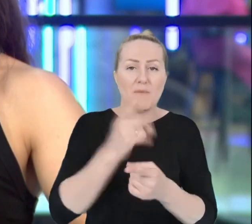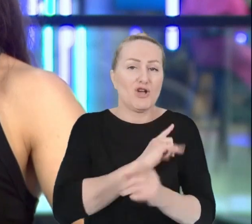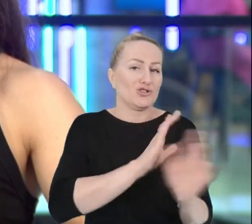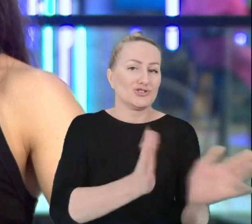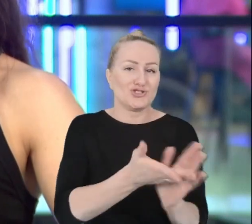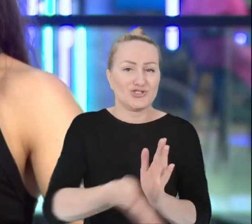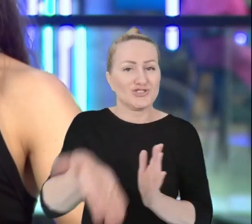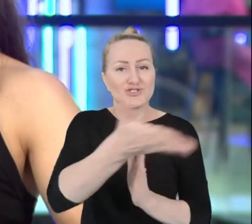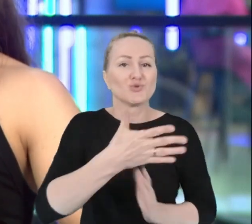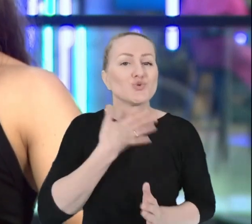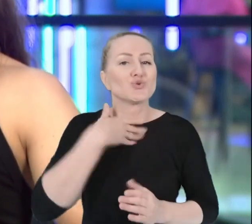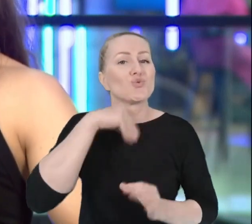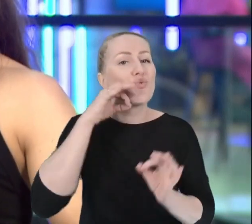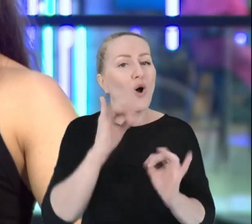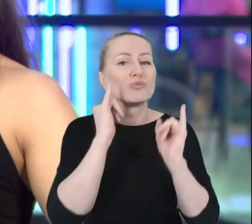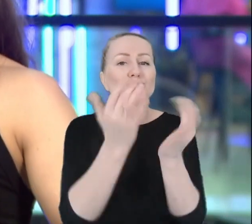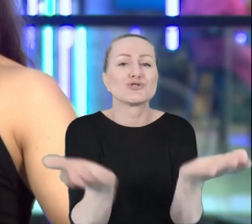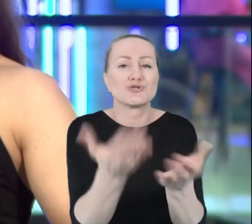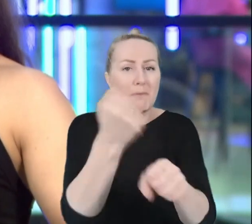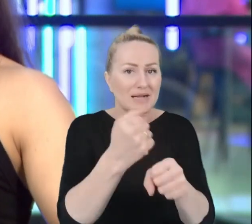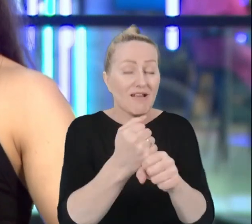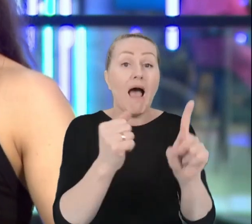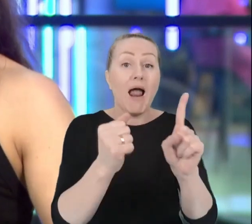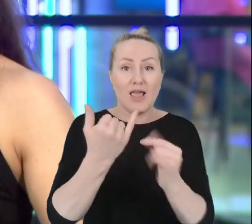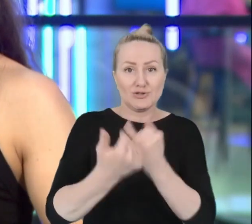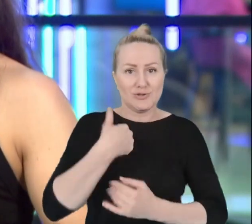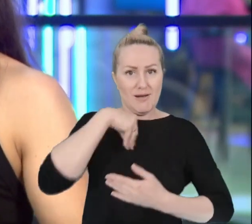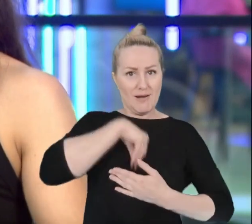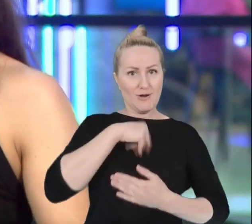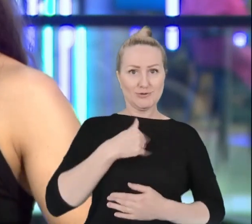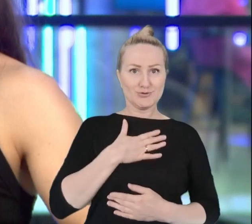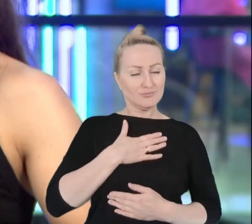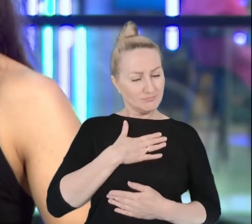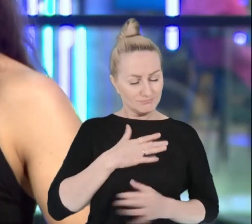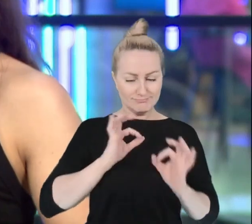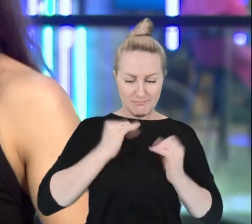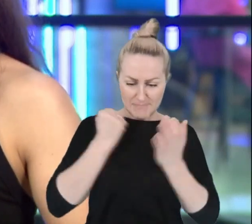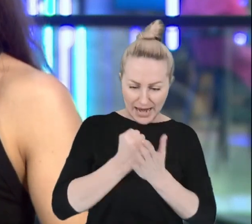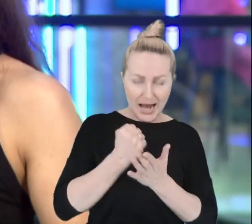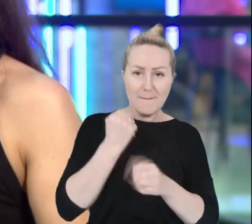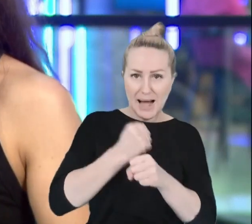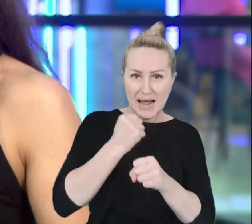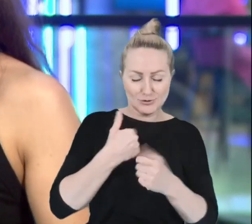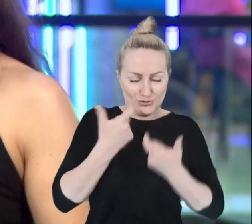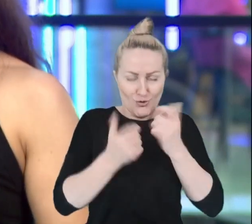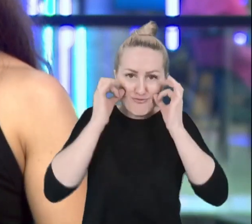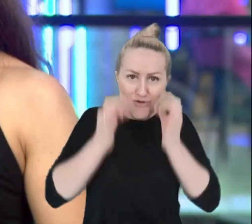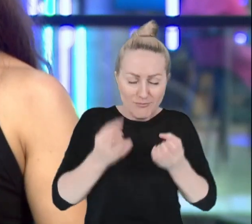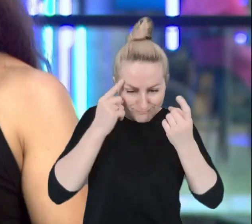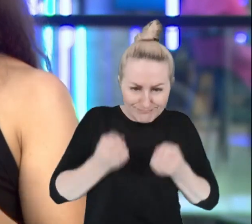jeżeli ja wewnętrznie czuję, że moja praca przynosi jakieś dobro i jest sensowna, nadaje